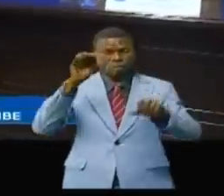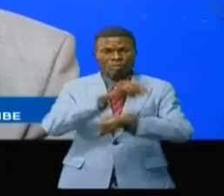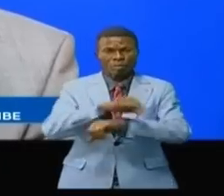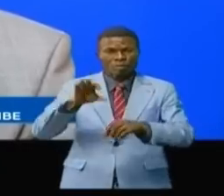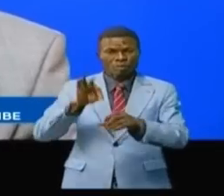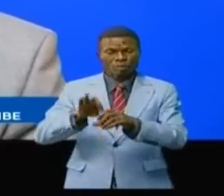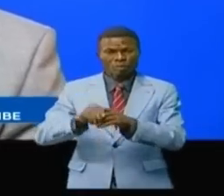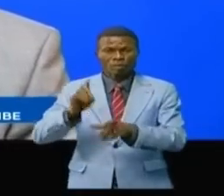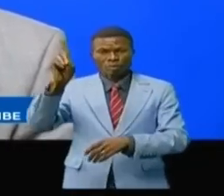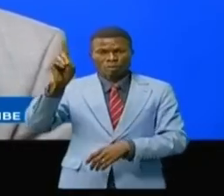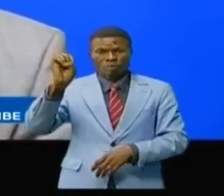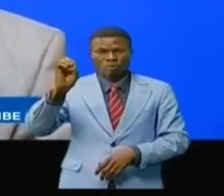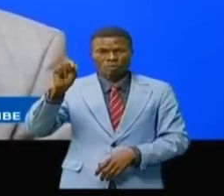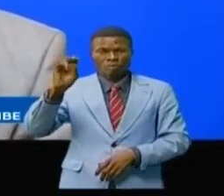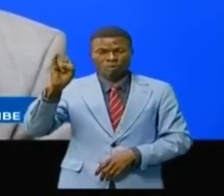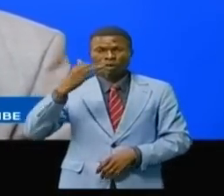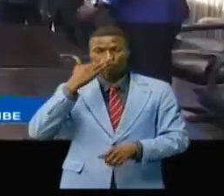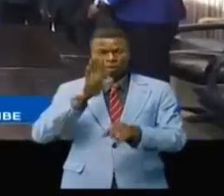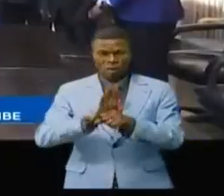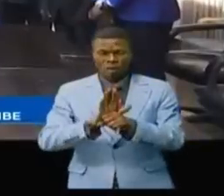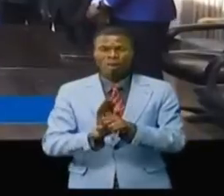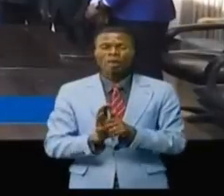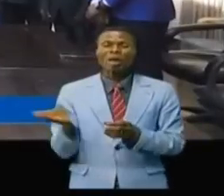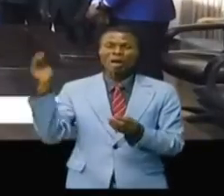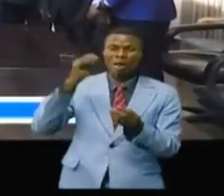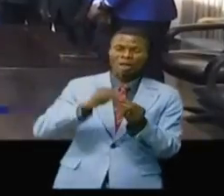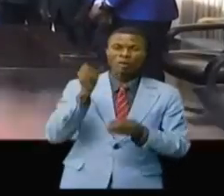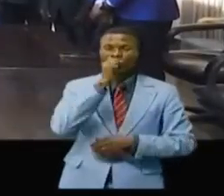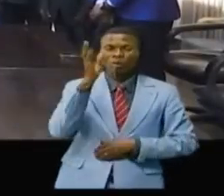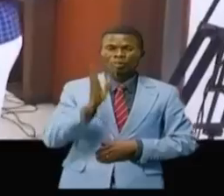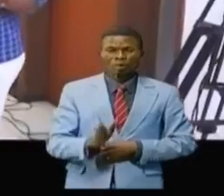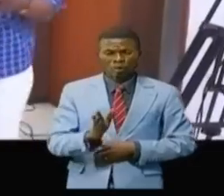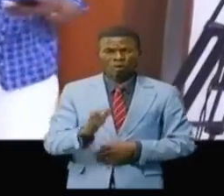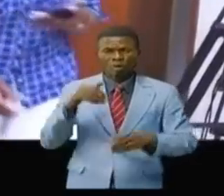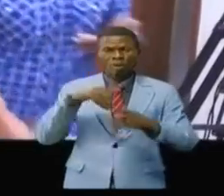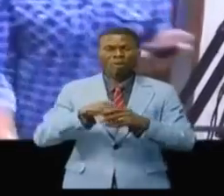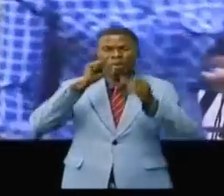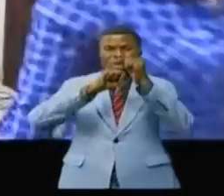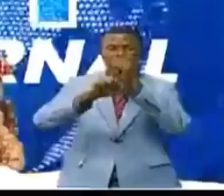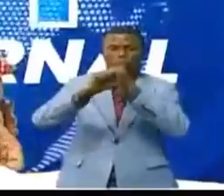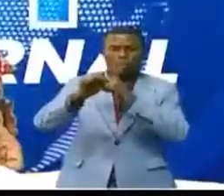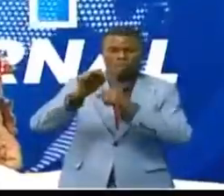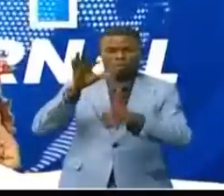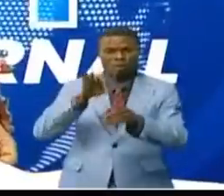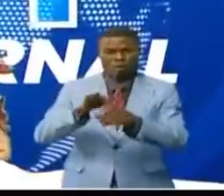Denis Kadima Kazadi, a promis de leur associer pour leur apport dans la sensibilisation.